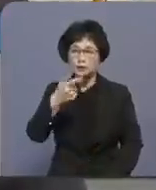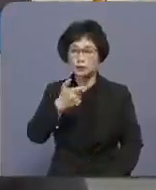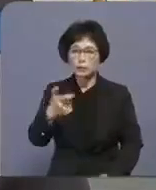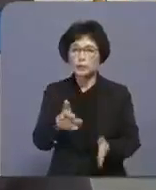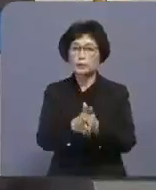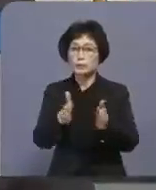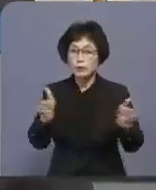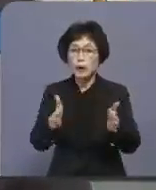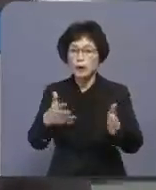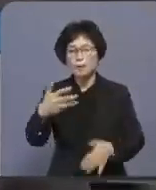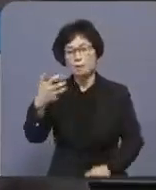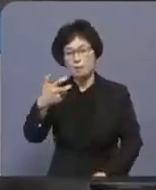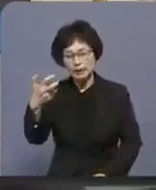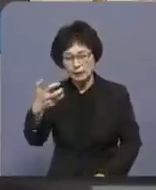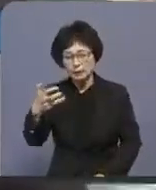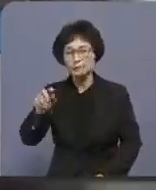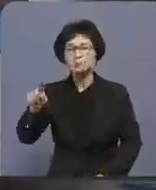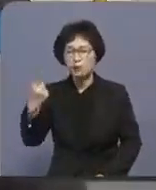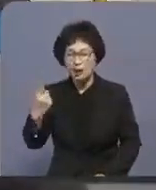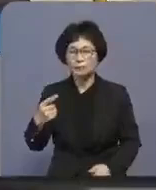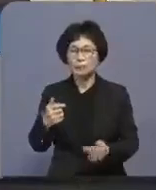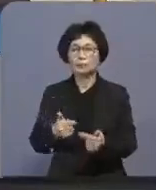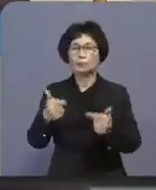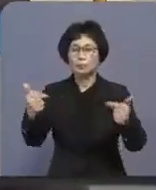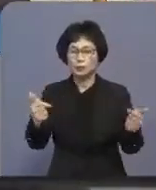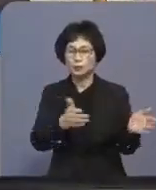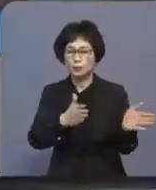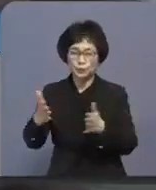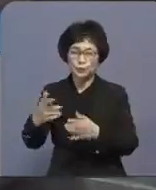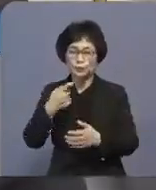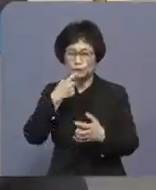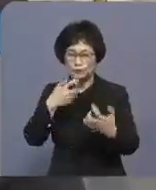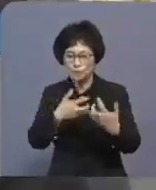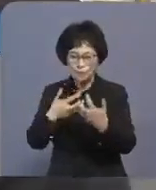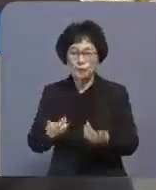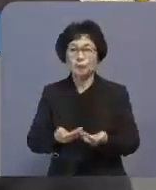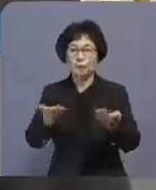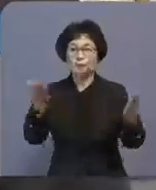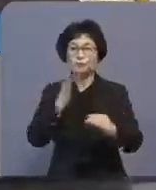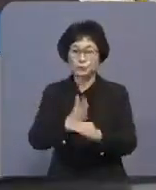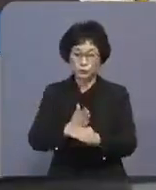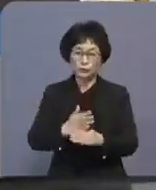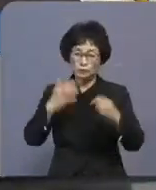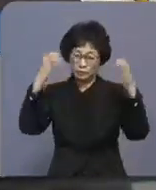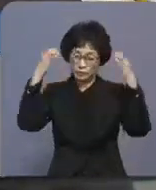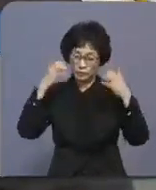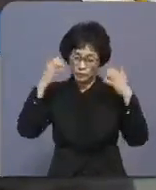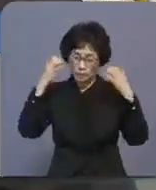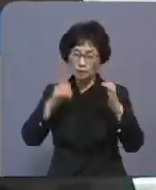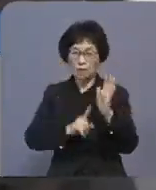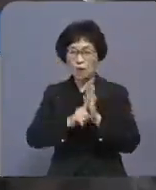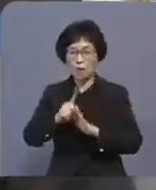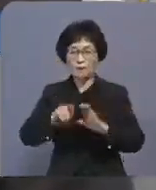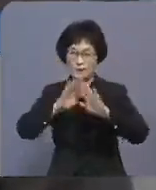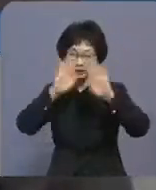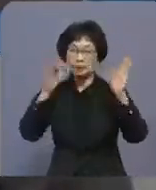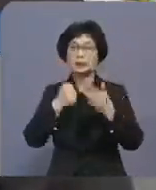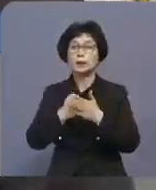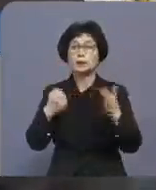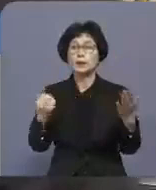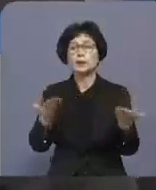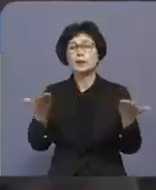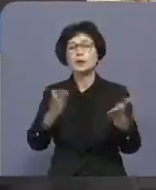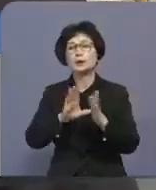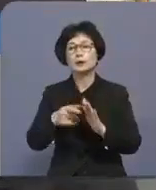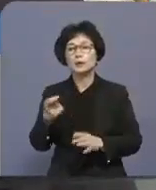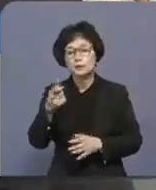시작해서 80병, 지금은 100병까지 준비해서 얼음을 나눠드리고 있습니다. 폭염이나 예상치 못한 이런 날씨에 일을 할